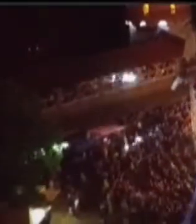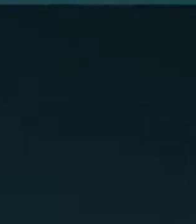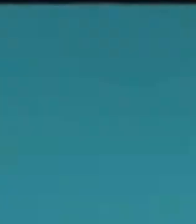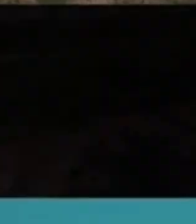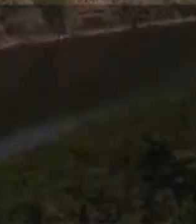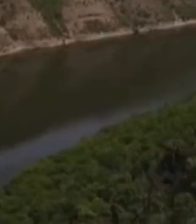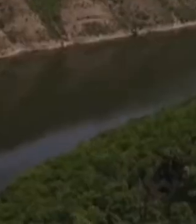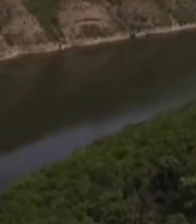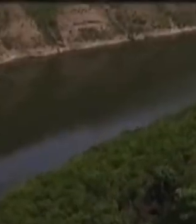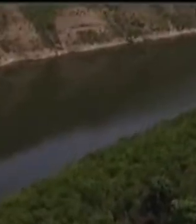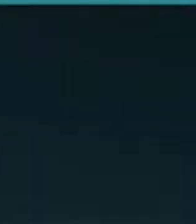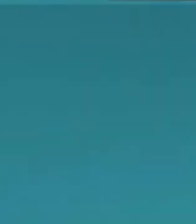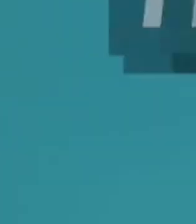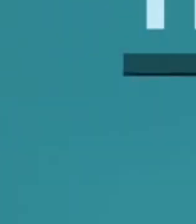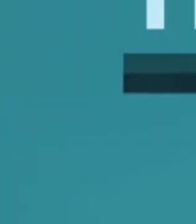Музика